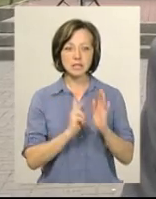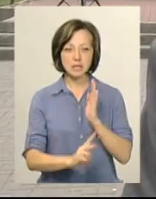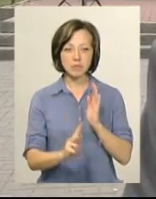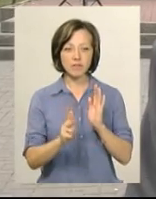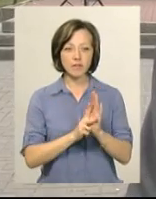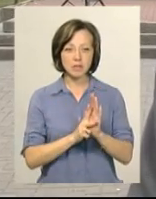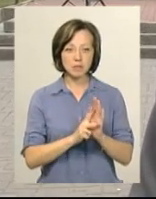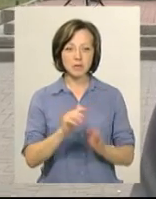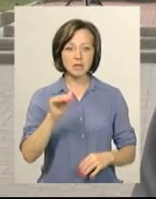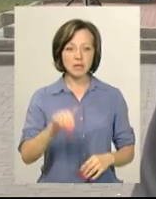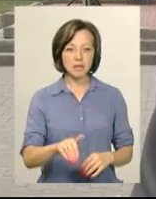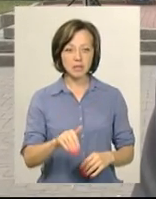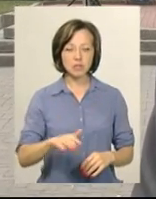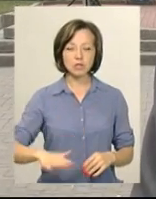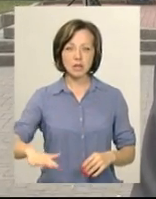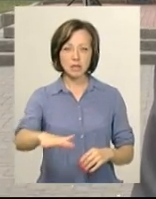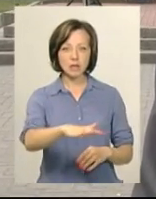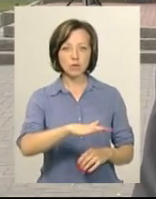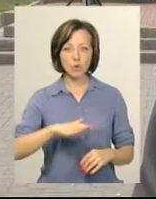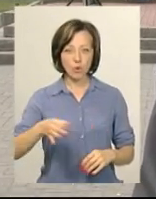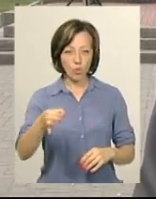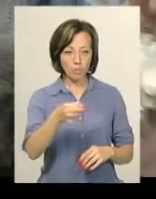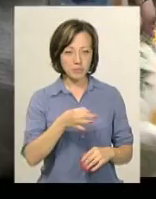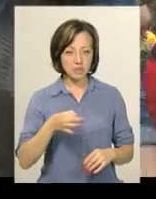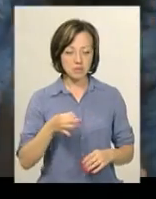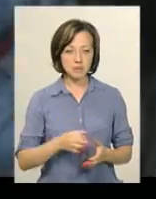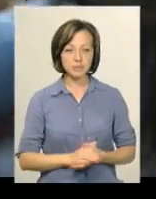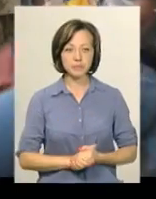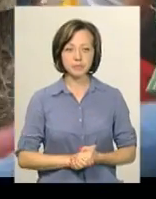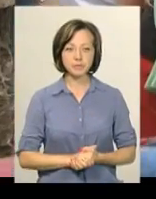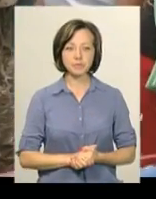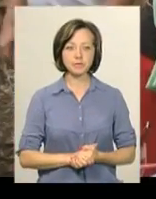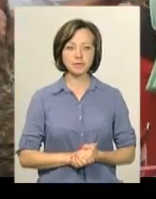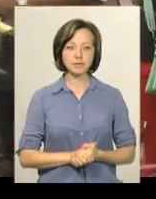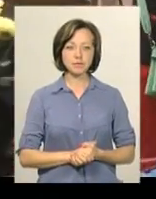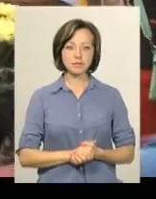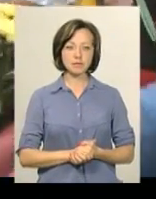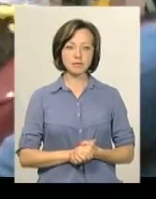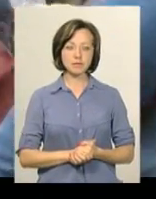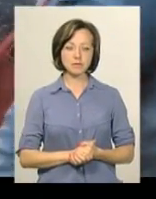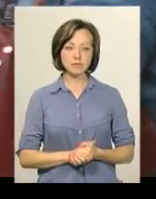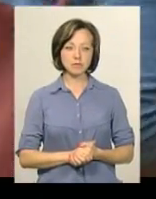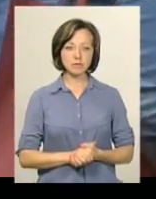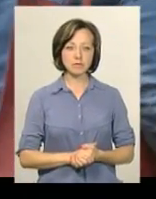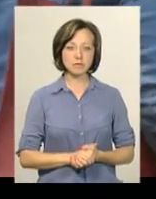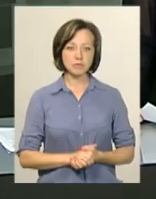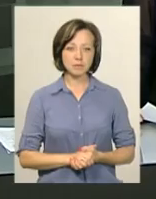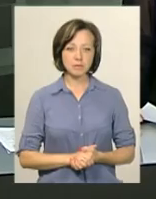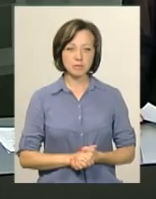478 тисяч на території нашої області. Наталія Сідова, Віктор Кривий. Новини Поділля Центр.